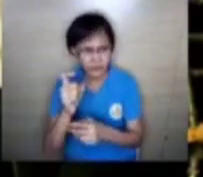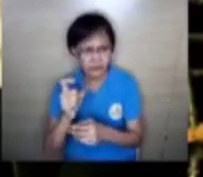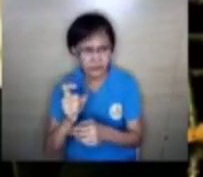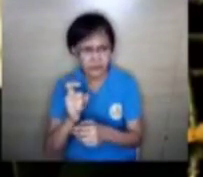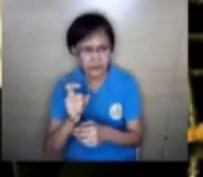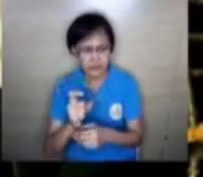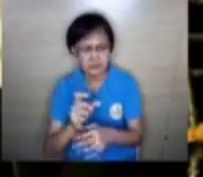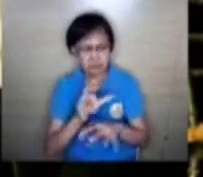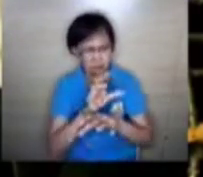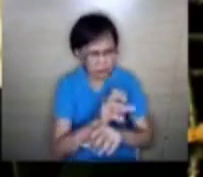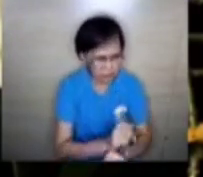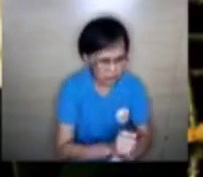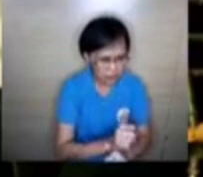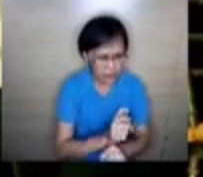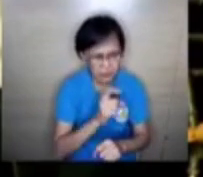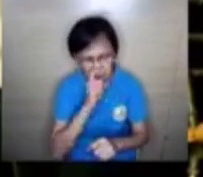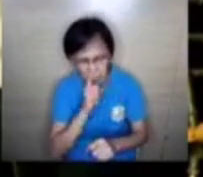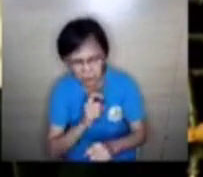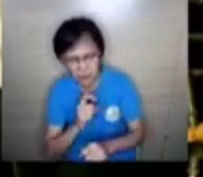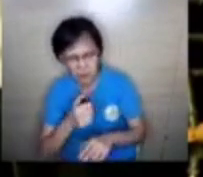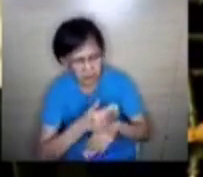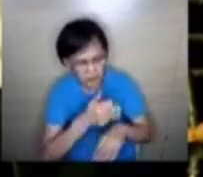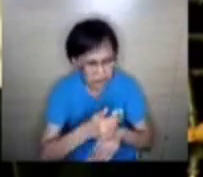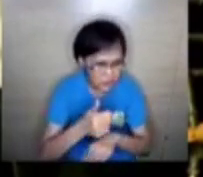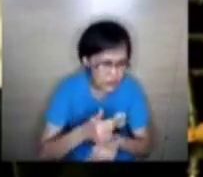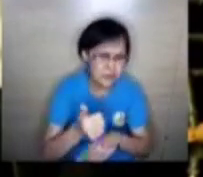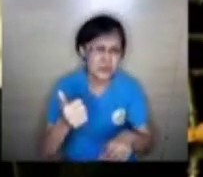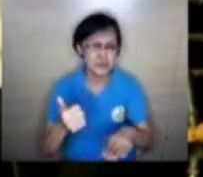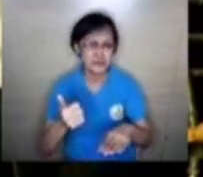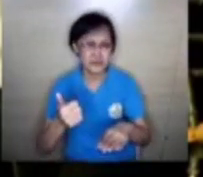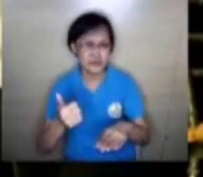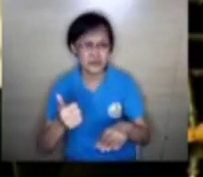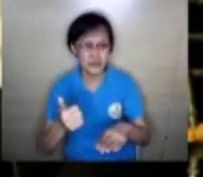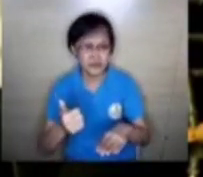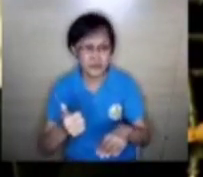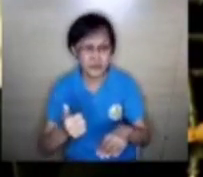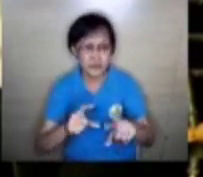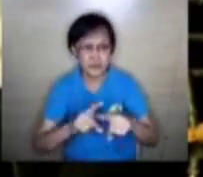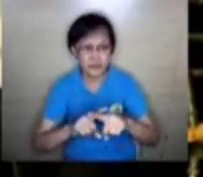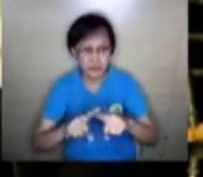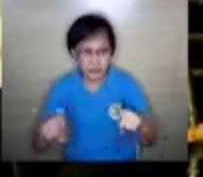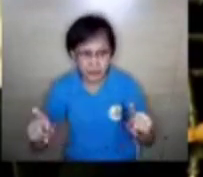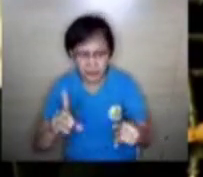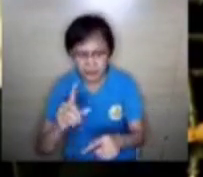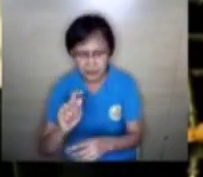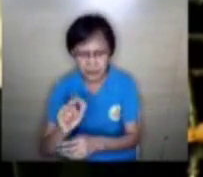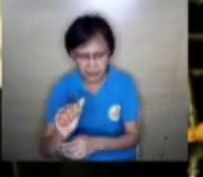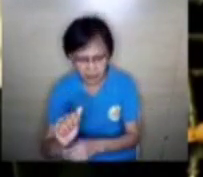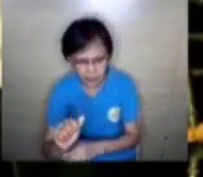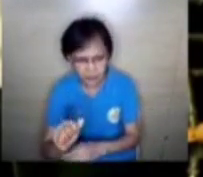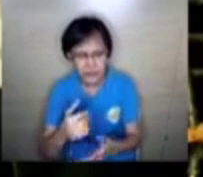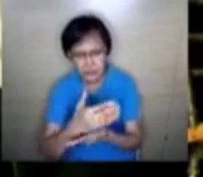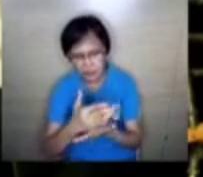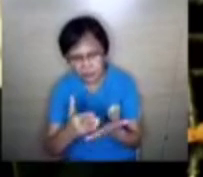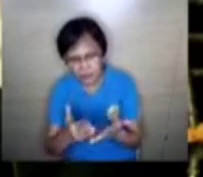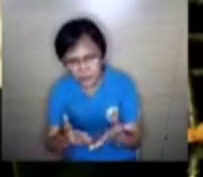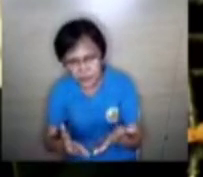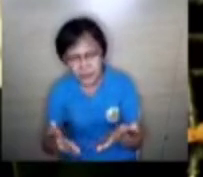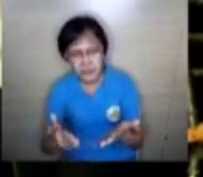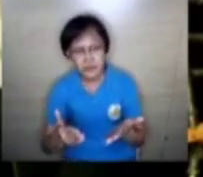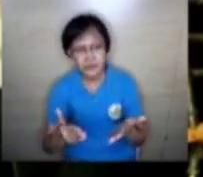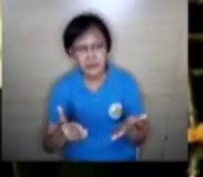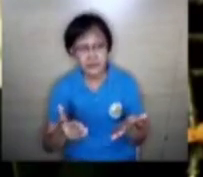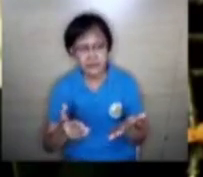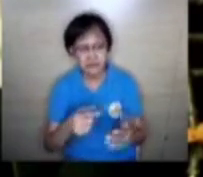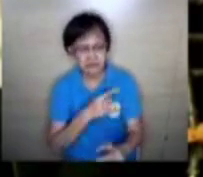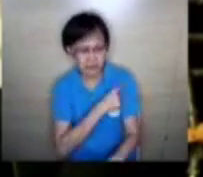na lang ako. Kung magdidikta na lang tayo, mas mabilis po yun. Ngunit handa ako na pakawalan ng ibang bahagi ng aking kapangyarihan bilang